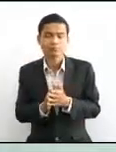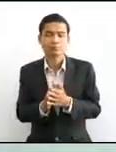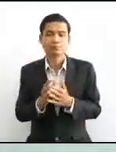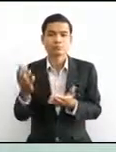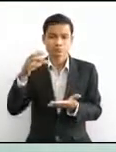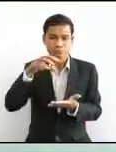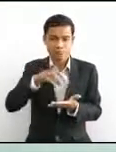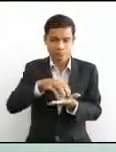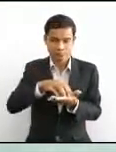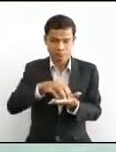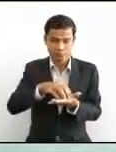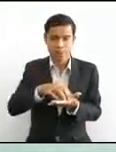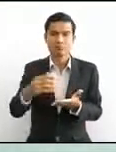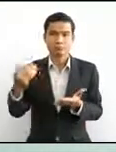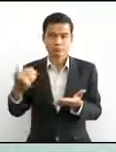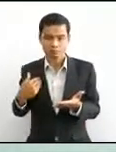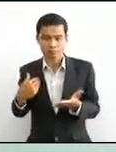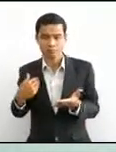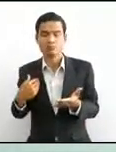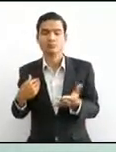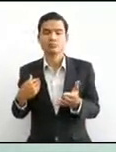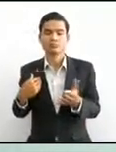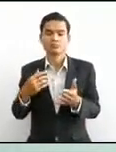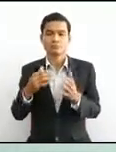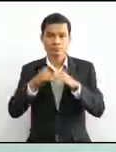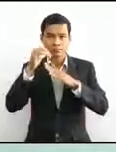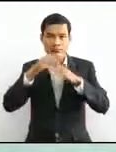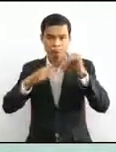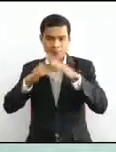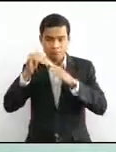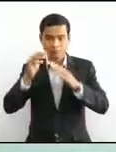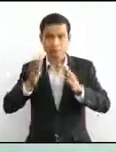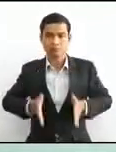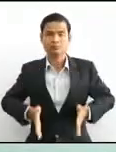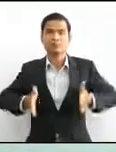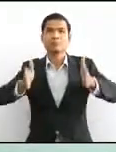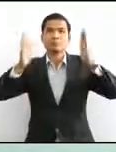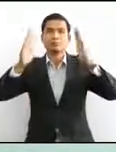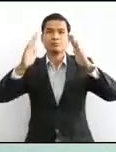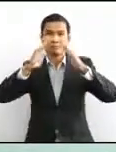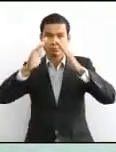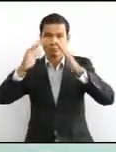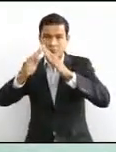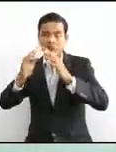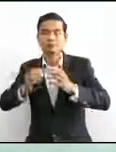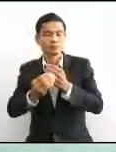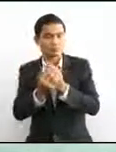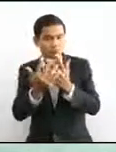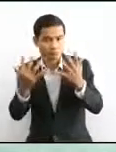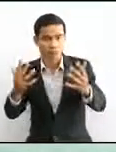Tê krong phnom bình, mến, xóm nòng. Cô bố chỉ